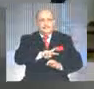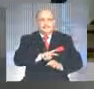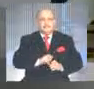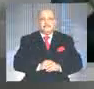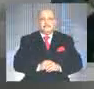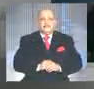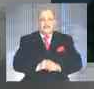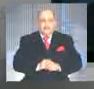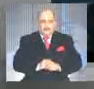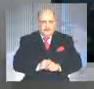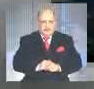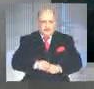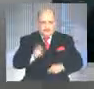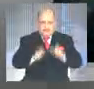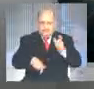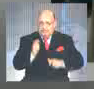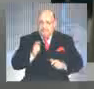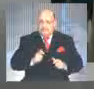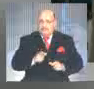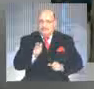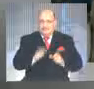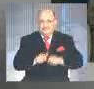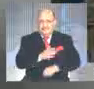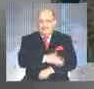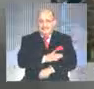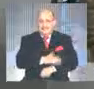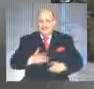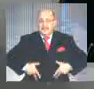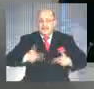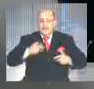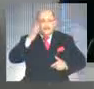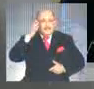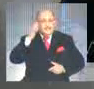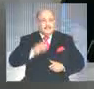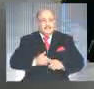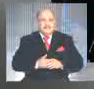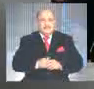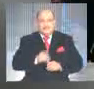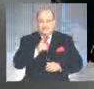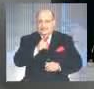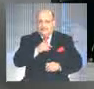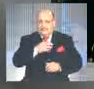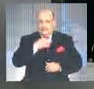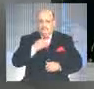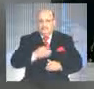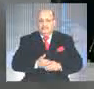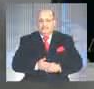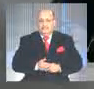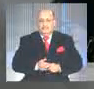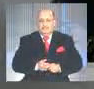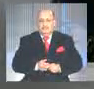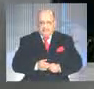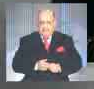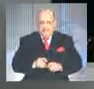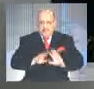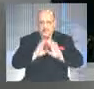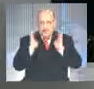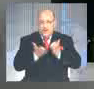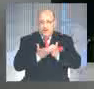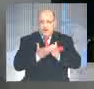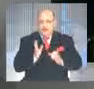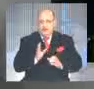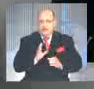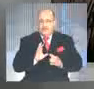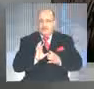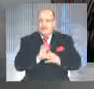المجهودات الأمنية والعسكرية في مقاومة ظاهرة الإرهاب. الأمن بصراحة راه مضحي وثم ياسر مجهودات وحتى من المواطنين